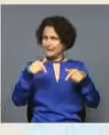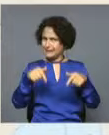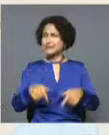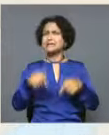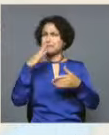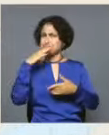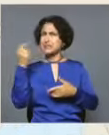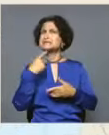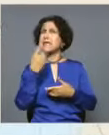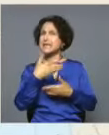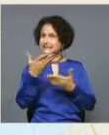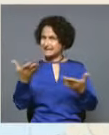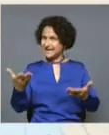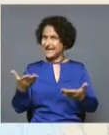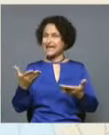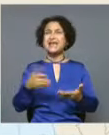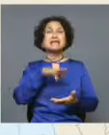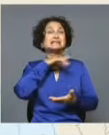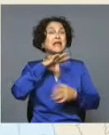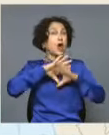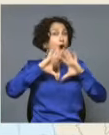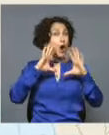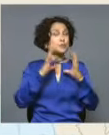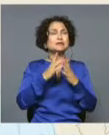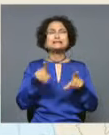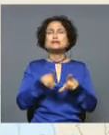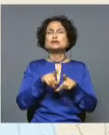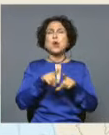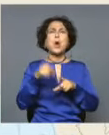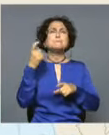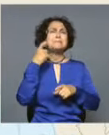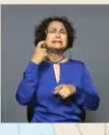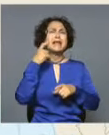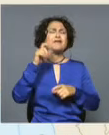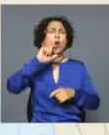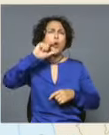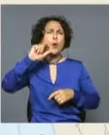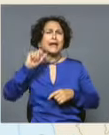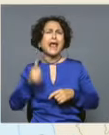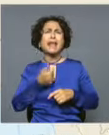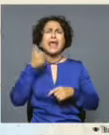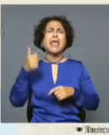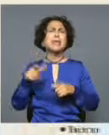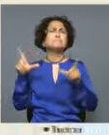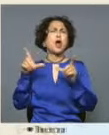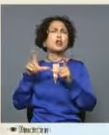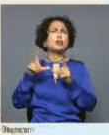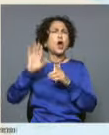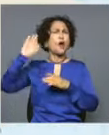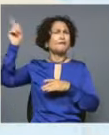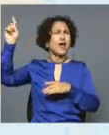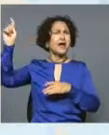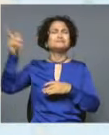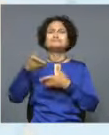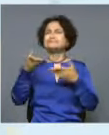старите исторически общности, които се намират в Бесарабия, днешна Украина и Молдова, които пък са се изселвали